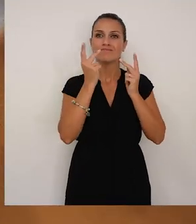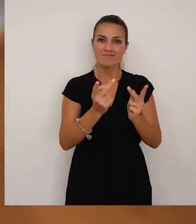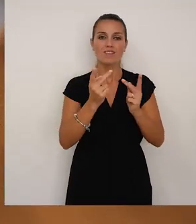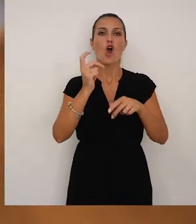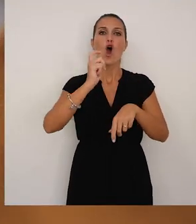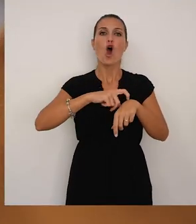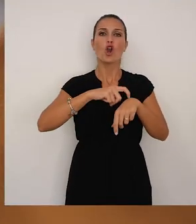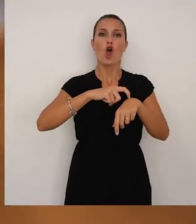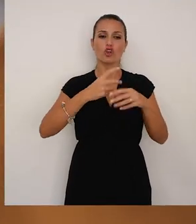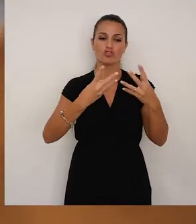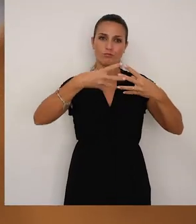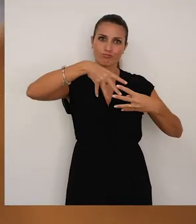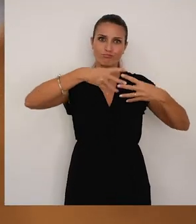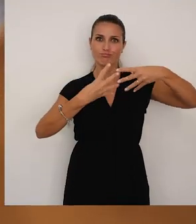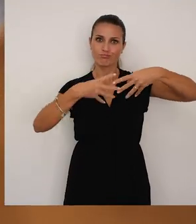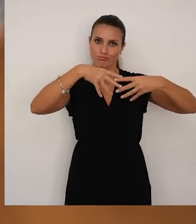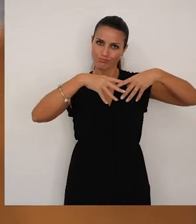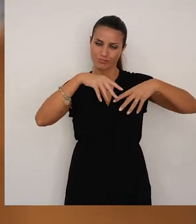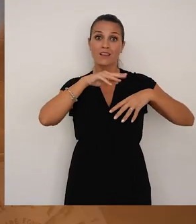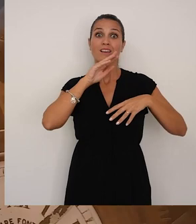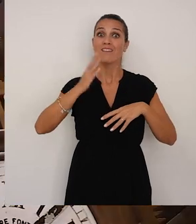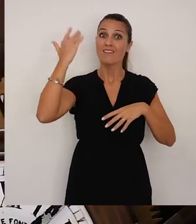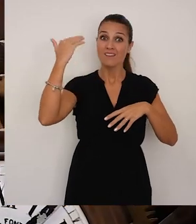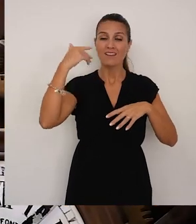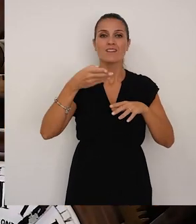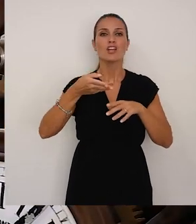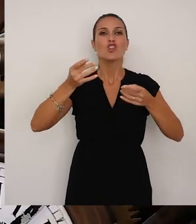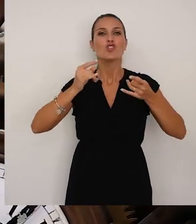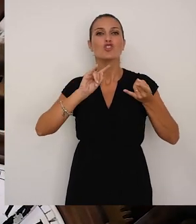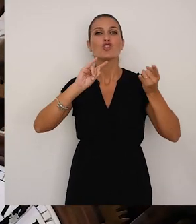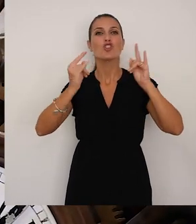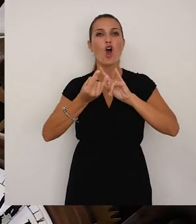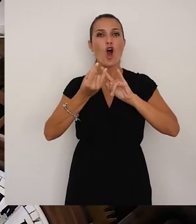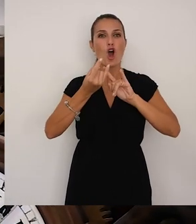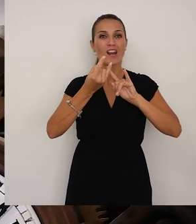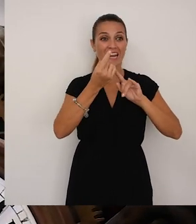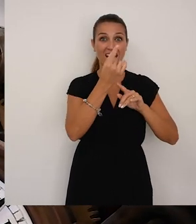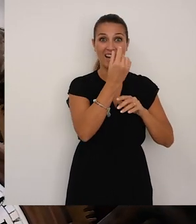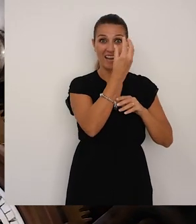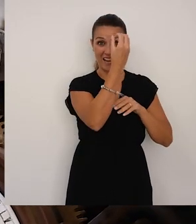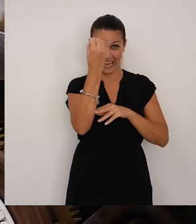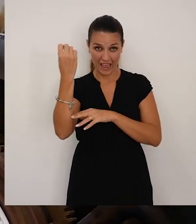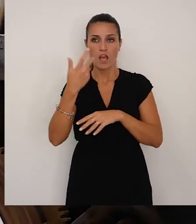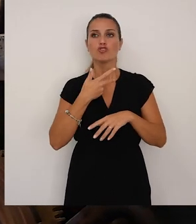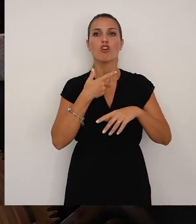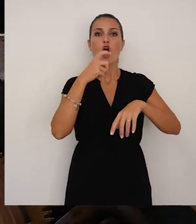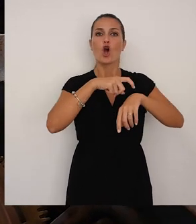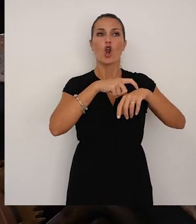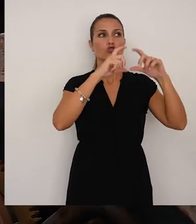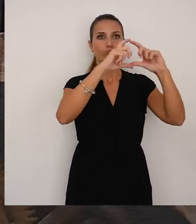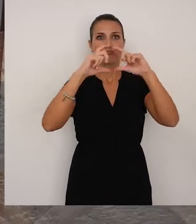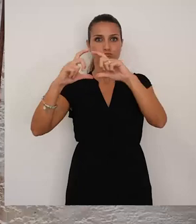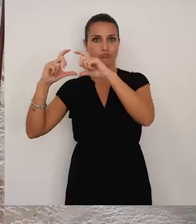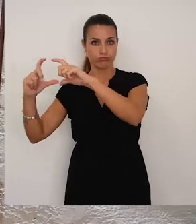gli orologi e i meccanismi a tempo che nel passato erano posizionati sulle torri municipali delle tre località di Santa Cesarea